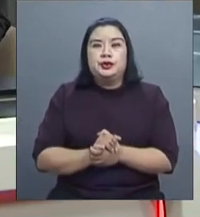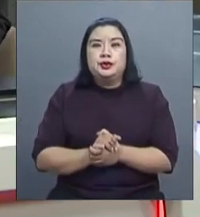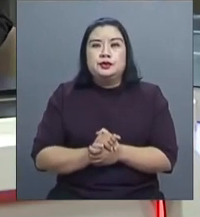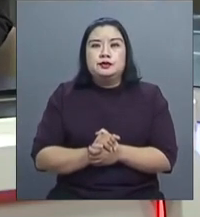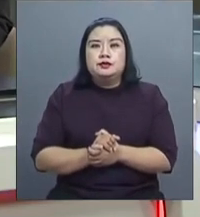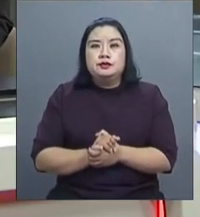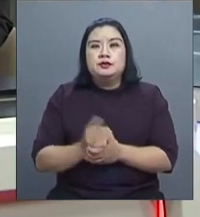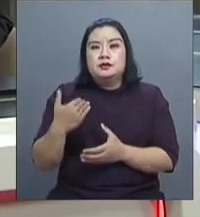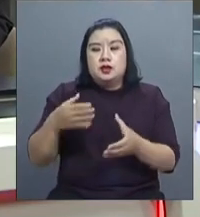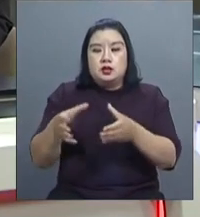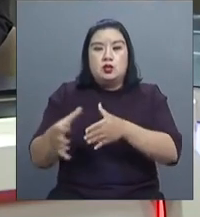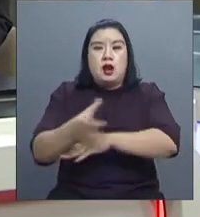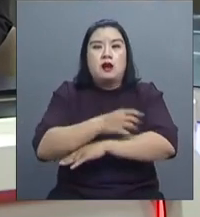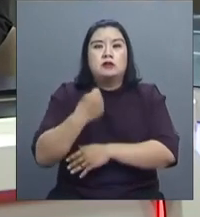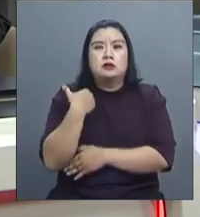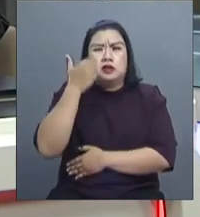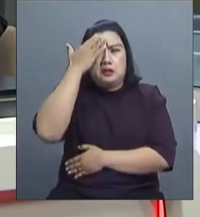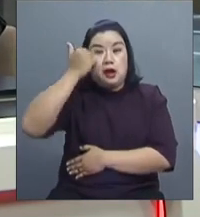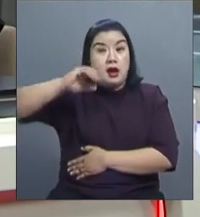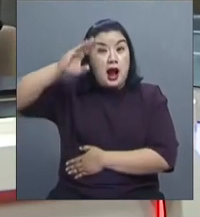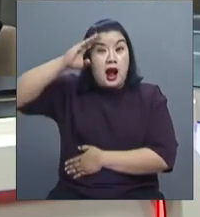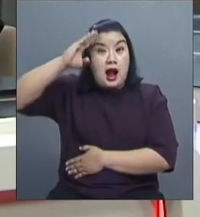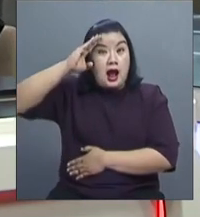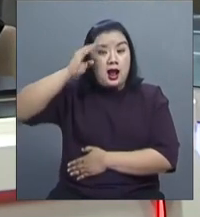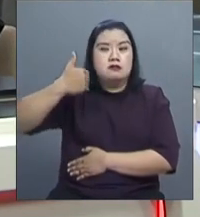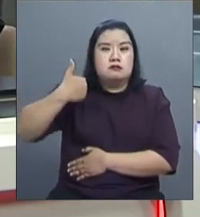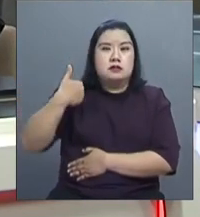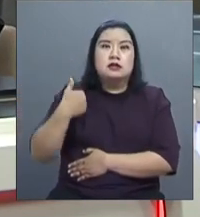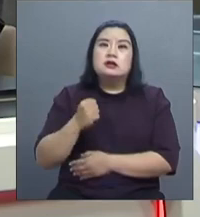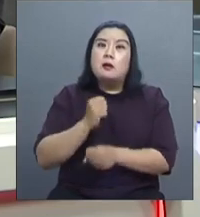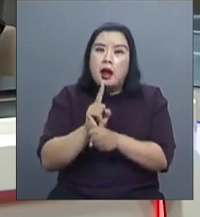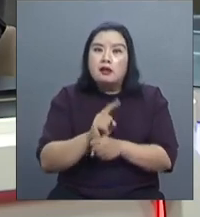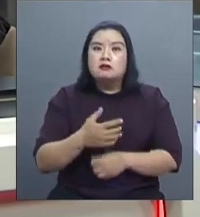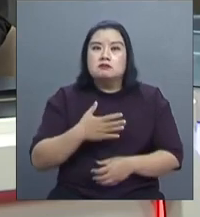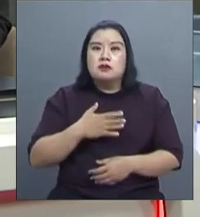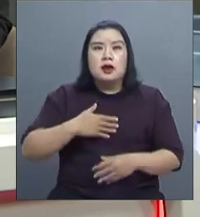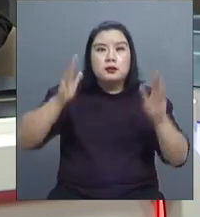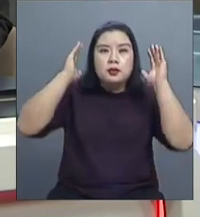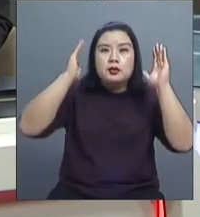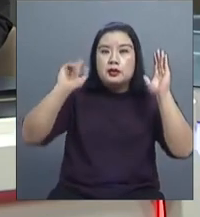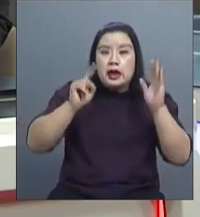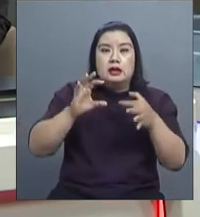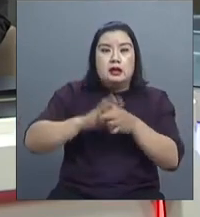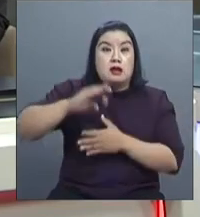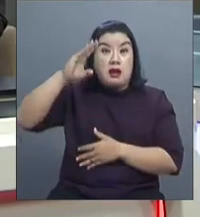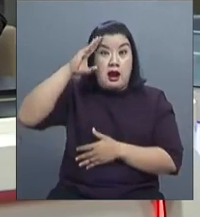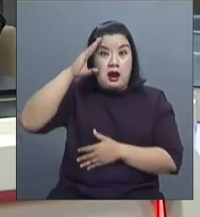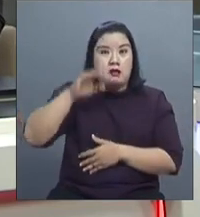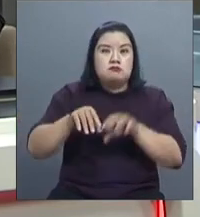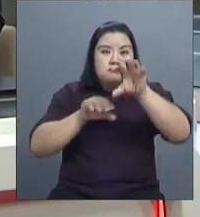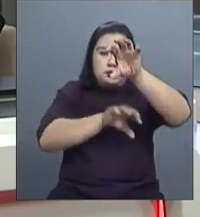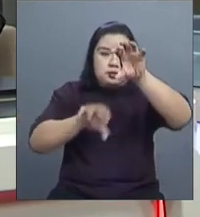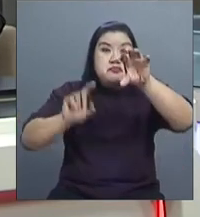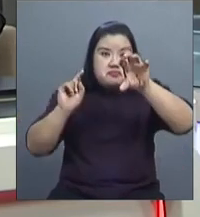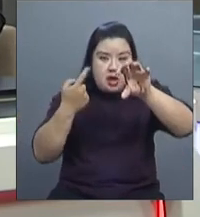หลังจากที่ฝ่ายการเมืองก็พยายามนำกองทัพนั้นมาชูนโยบายหาเสียงค่ะทั้งในเรื่องของการปฏิรูปกองทัพลดงบประมาณหรือว่าระ